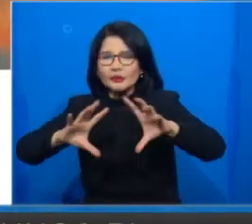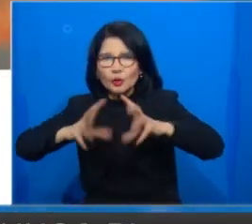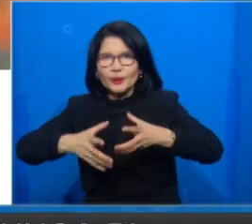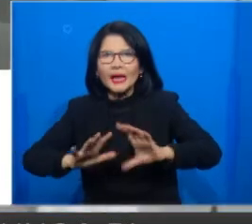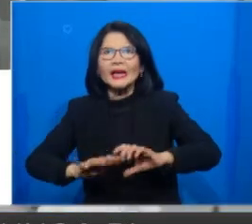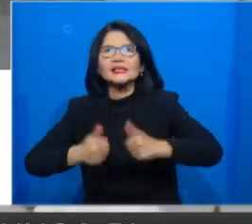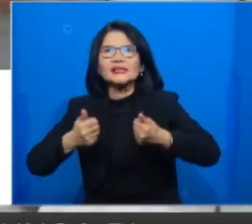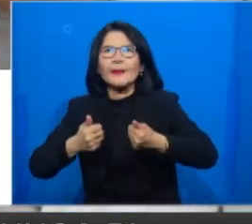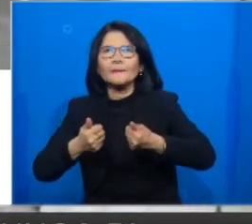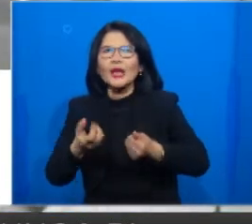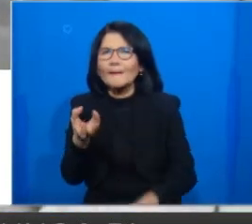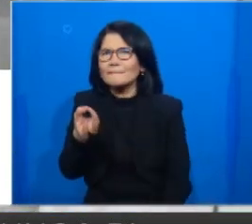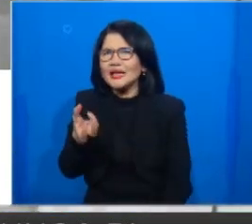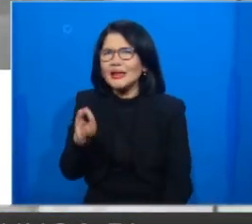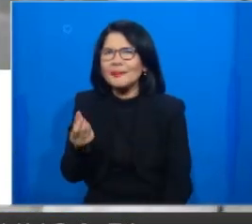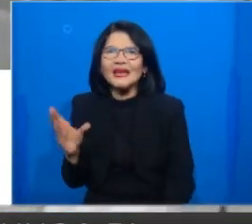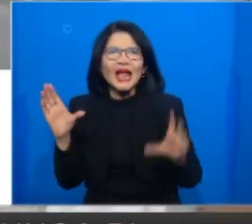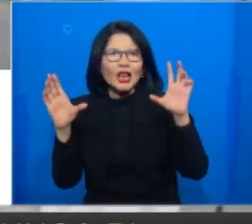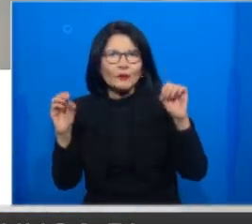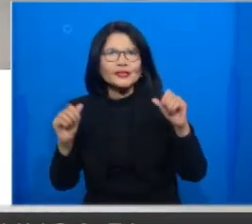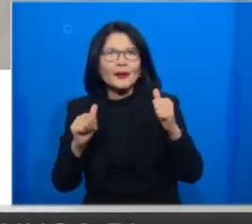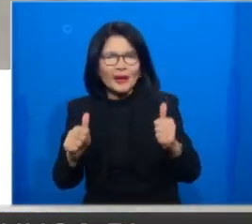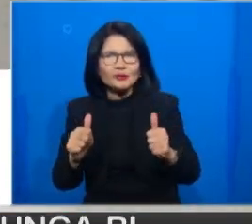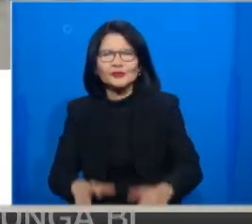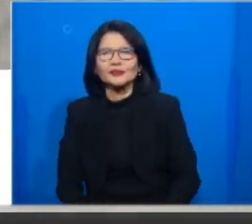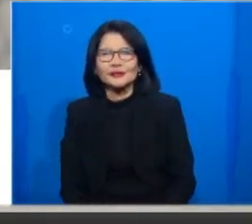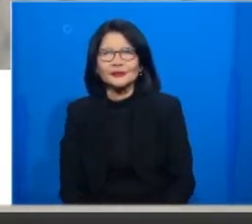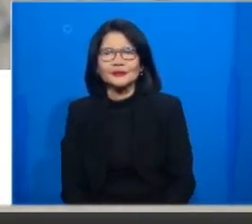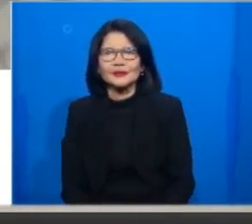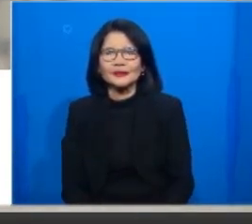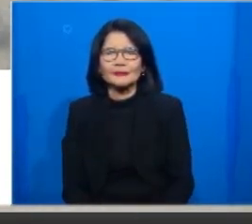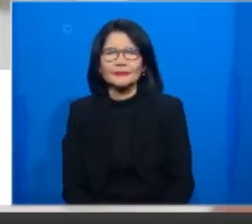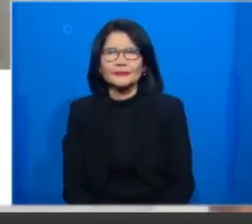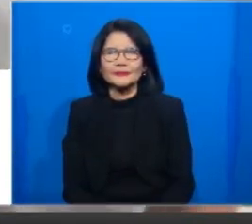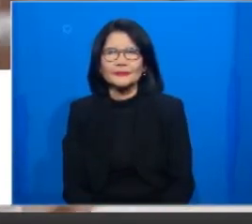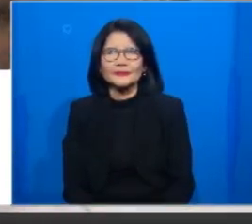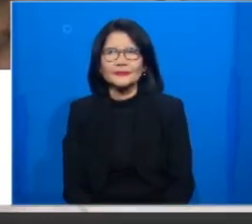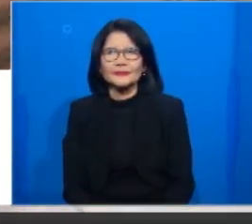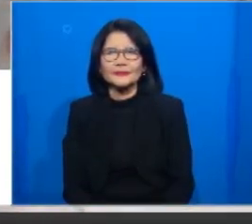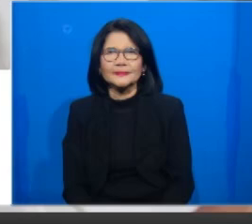penyuplai benih-benih lobster dengan kualitas terbaik. Tim Liputan CNN Indonesia.